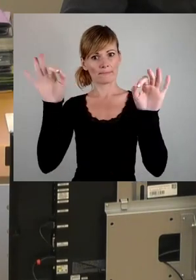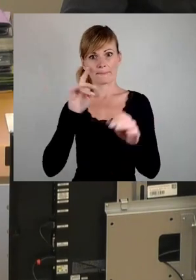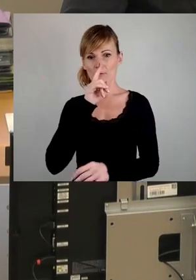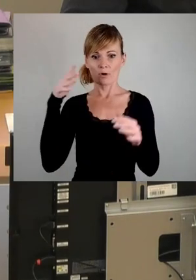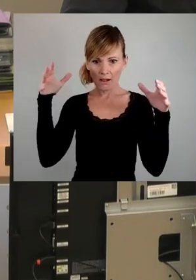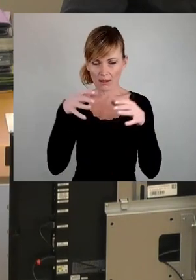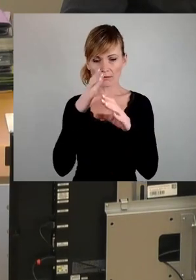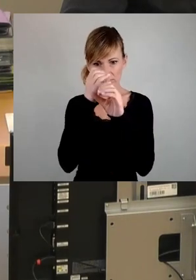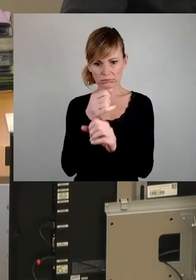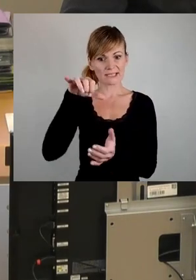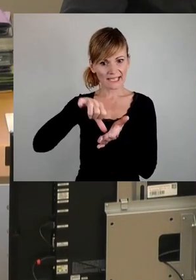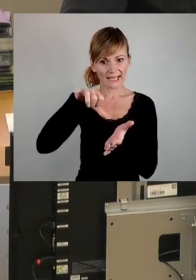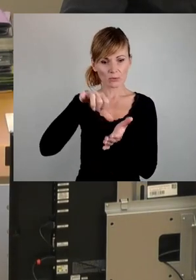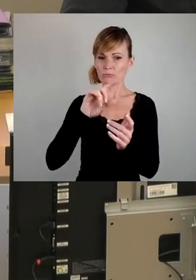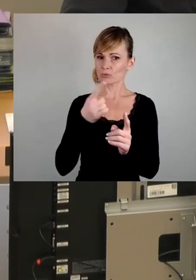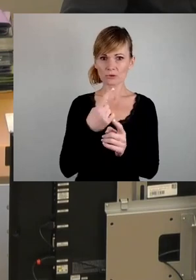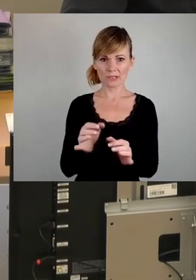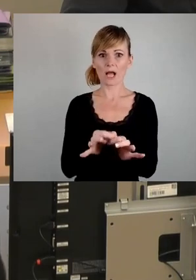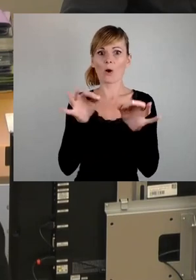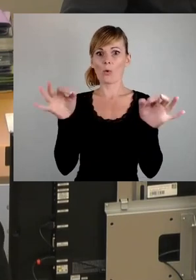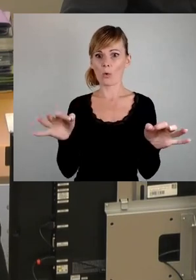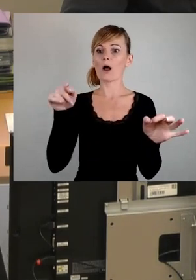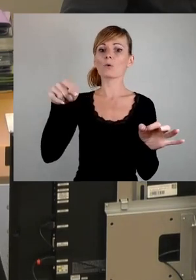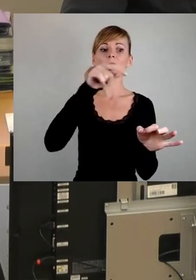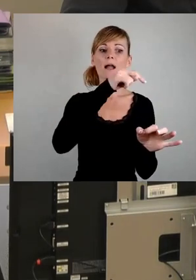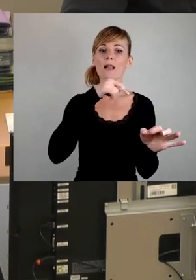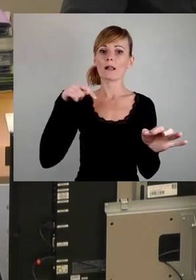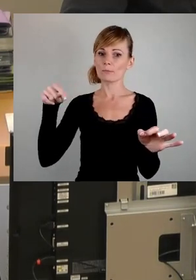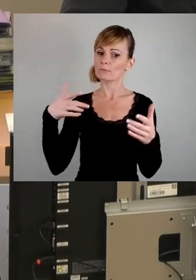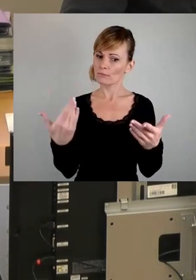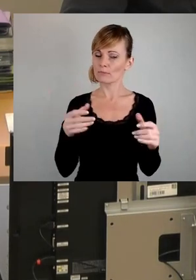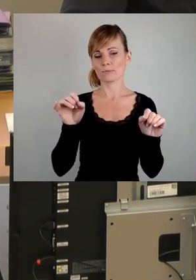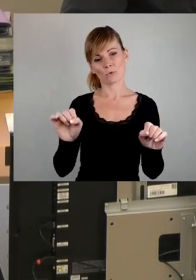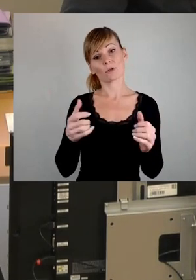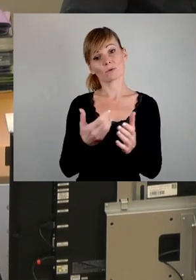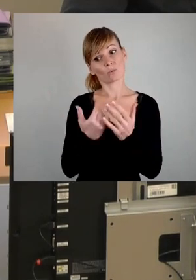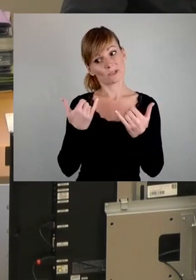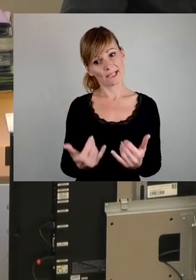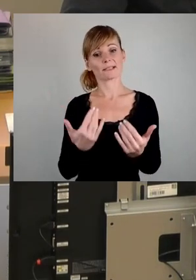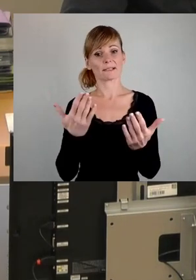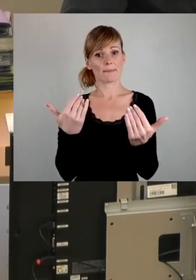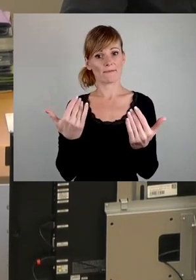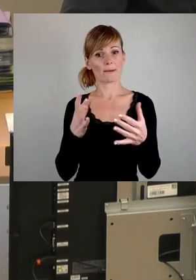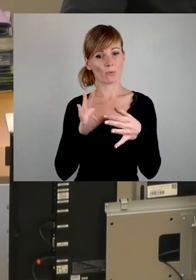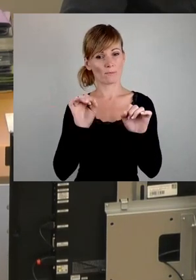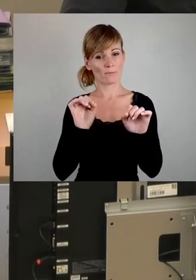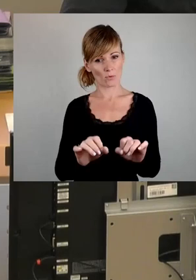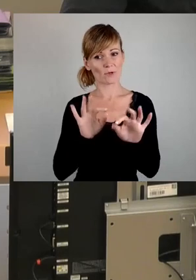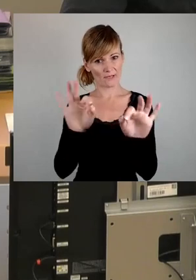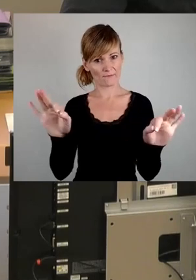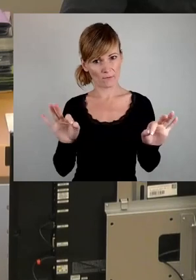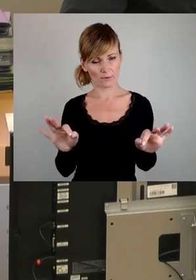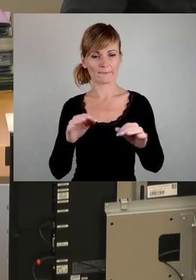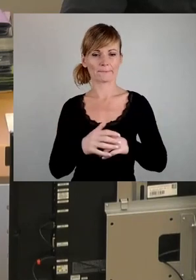auch in den Bereichen, die wir jetzt hier mit dieser Buga-Bewerbung adressieren. Natürlich braucht das Ganze ein